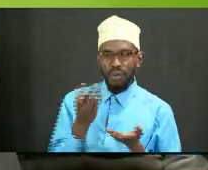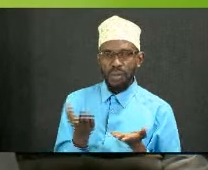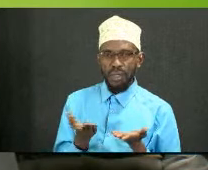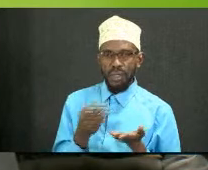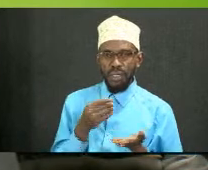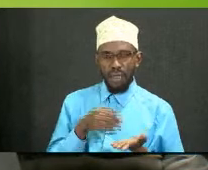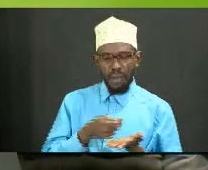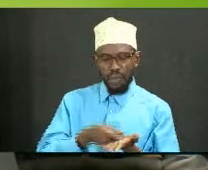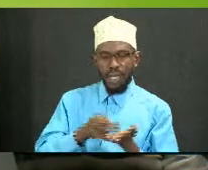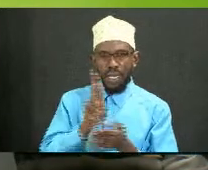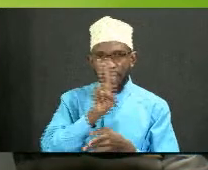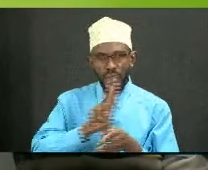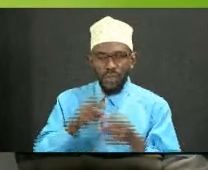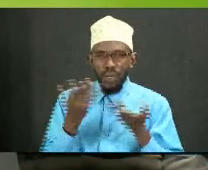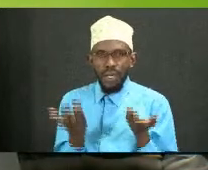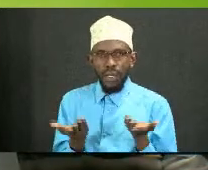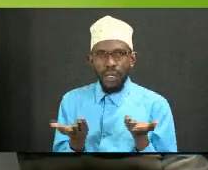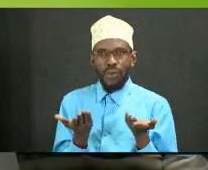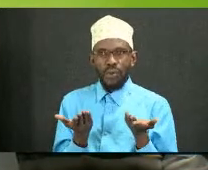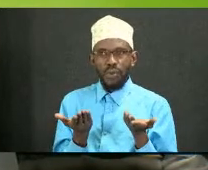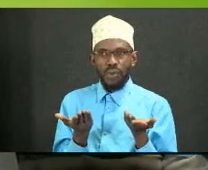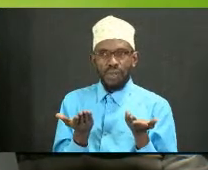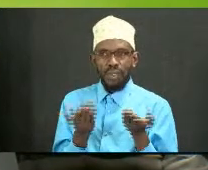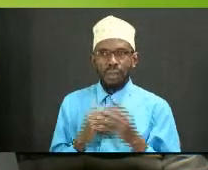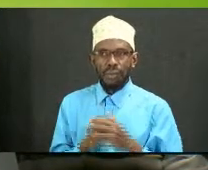mazoea. Sijui tutaanzia wapi.